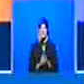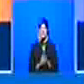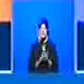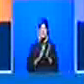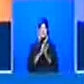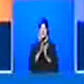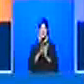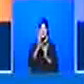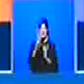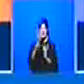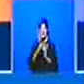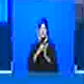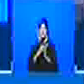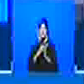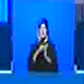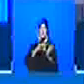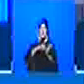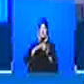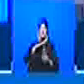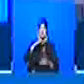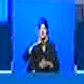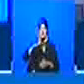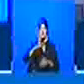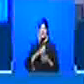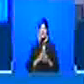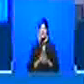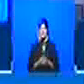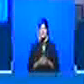menit dimulai saat Anda berbicara.